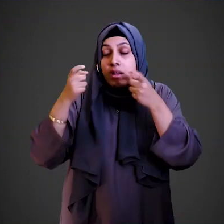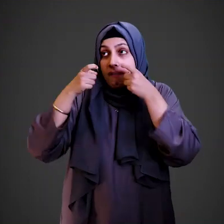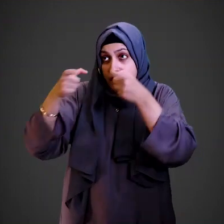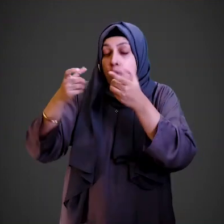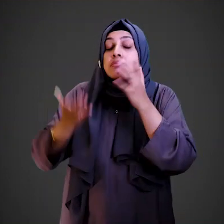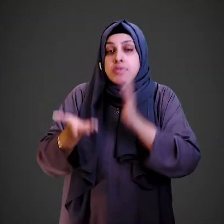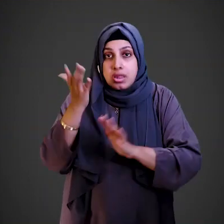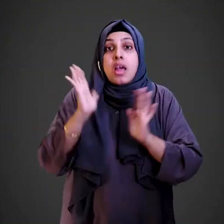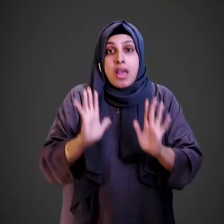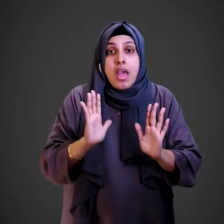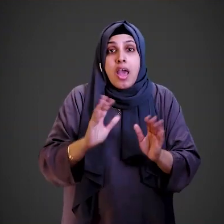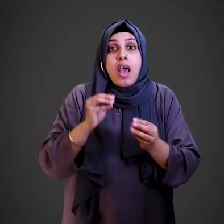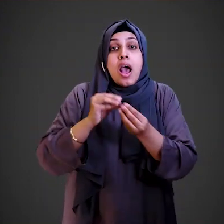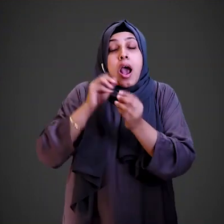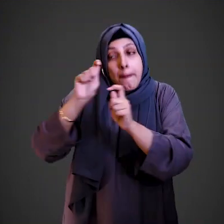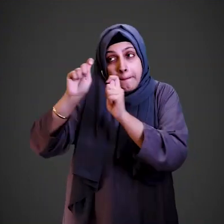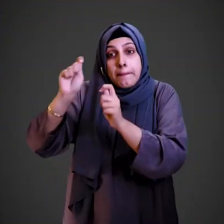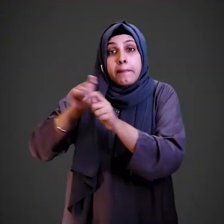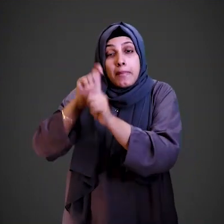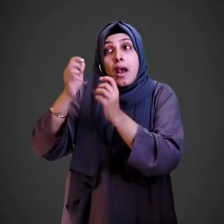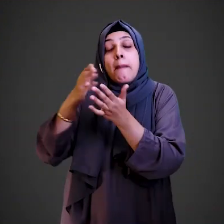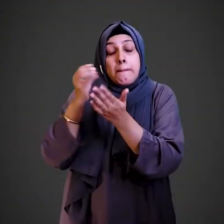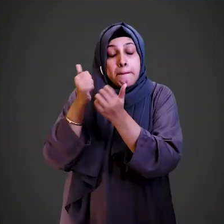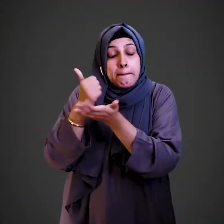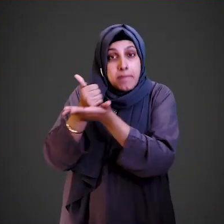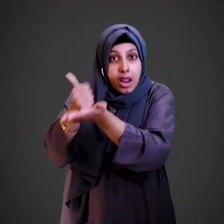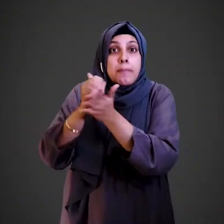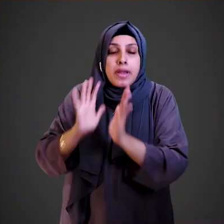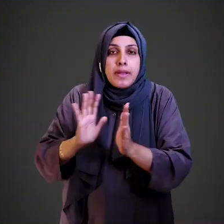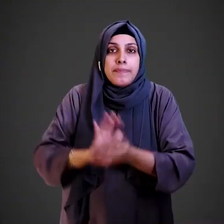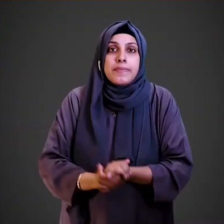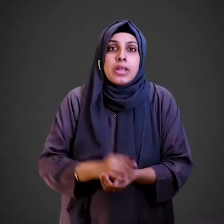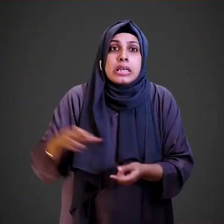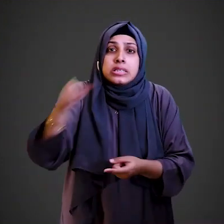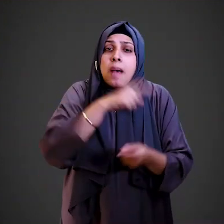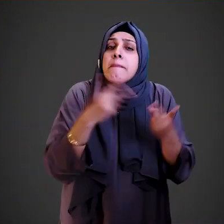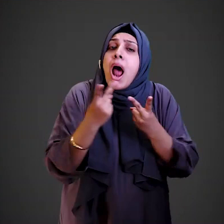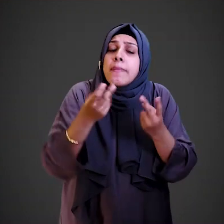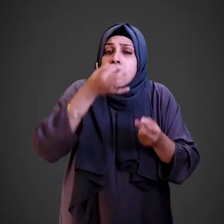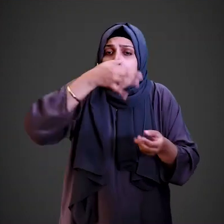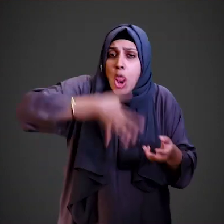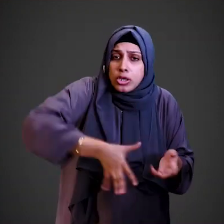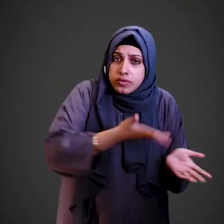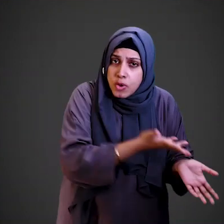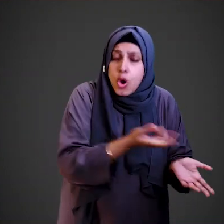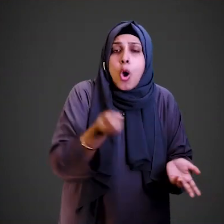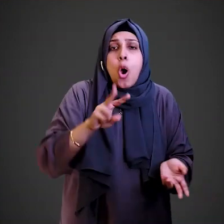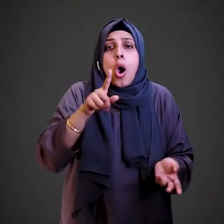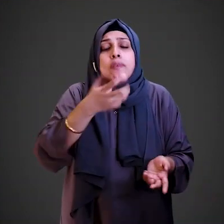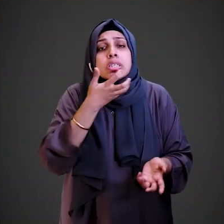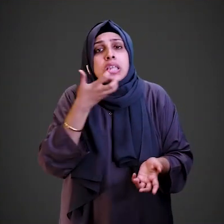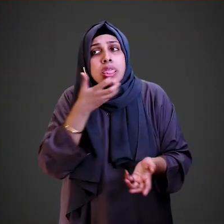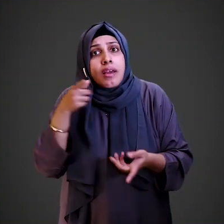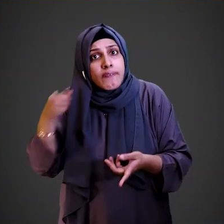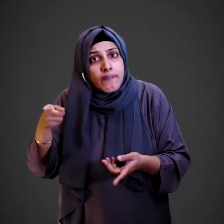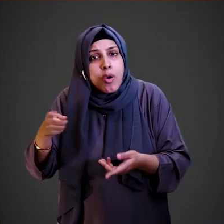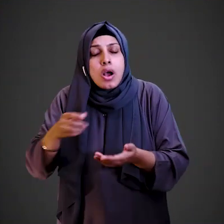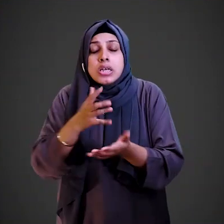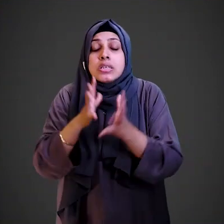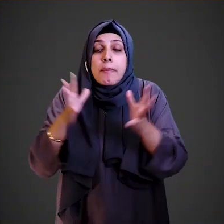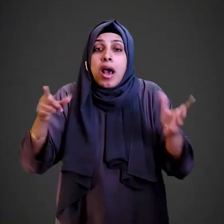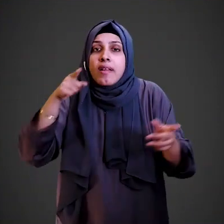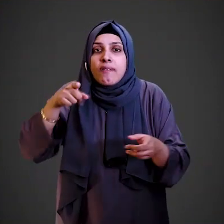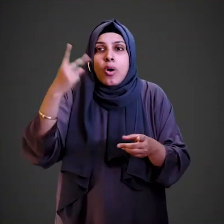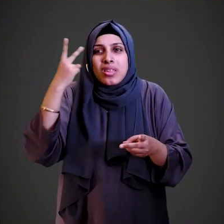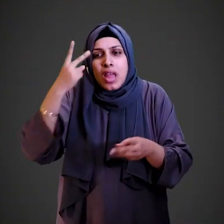ساؤتھ پنجاب پہ، ترقیاتی کاموں پہ، اسی طرح بلوچستان میں اور اندرون سندھ میں، لیکن پبلک گڈ کا